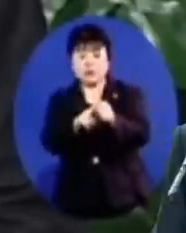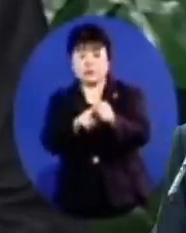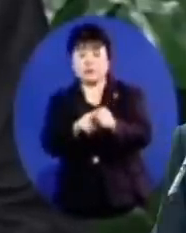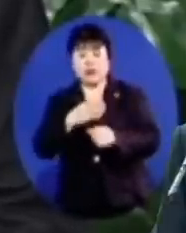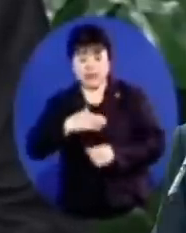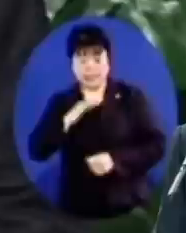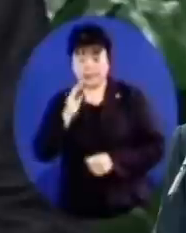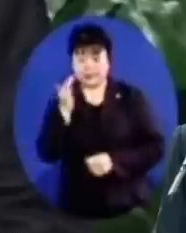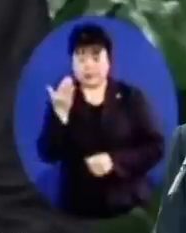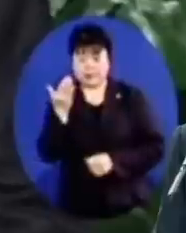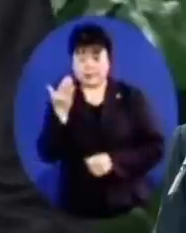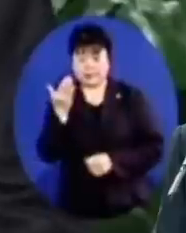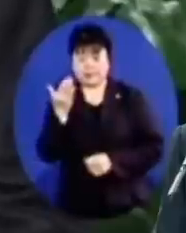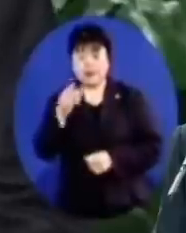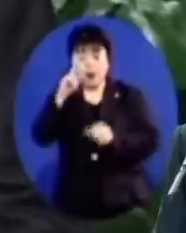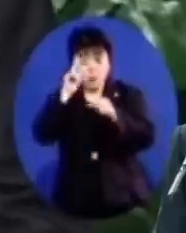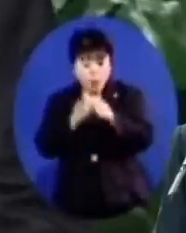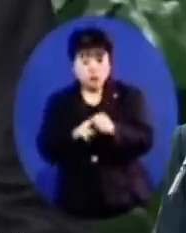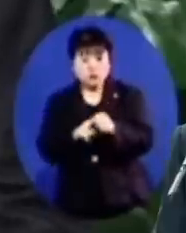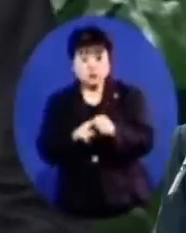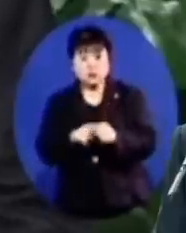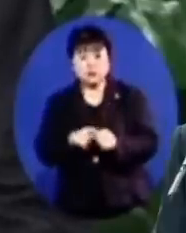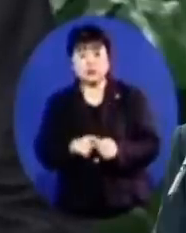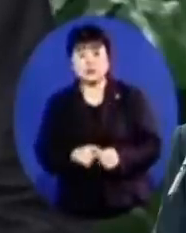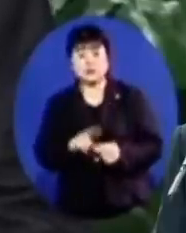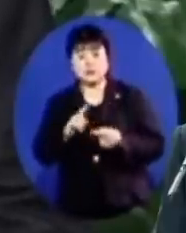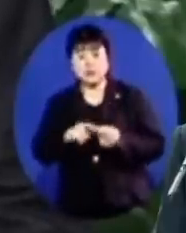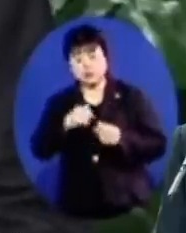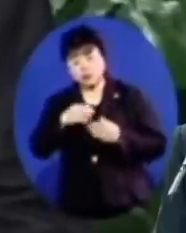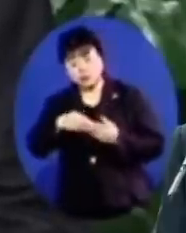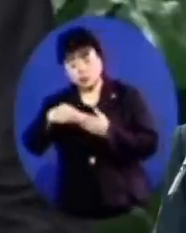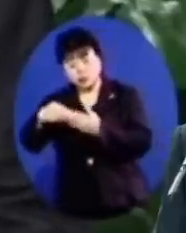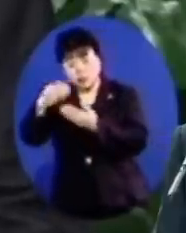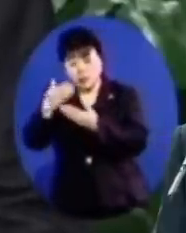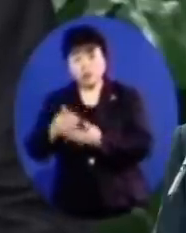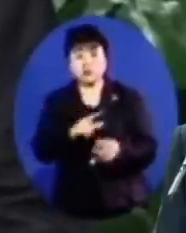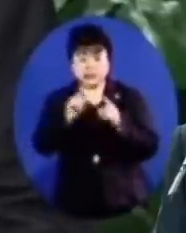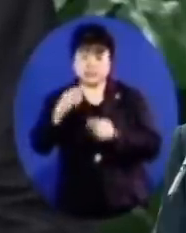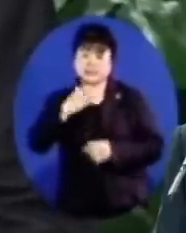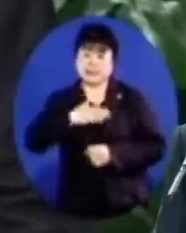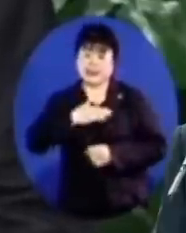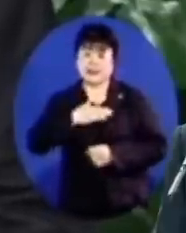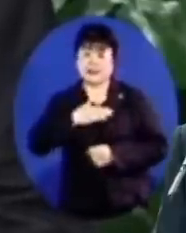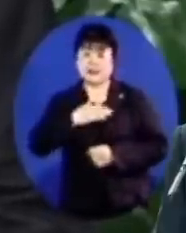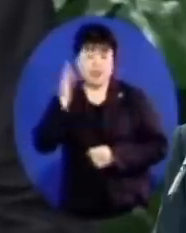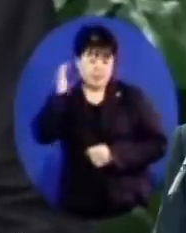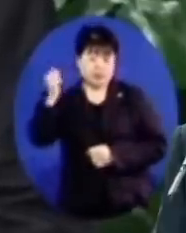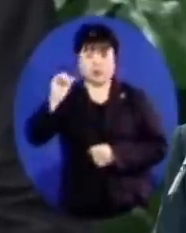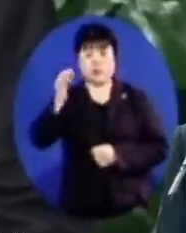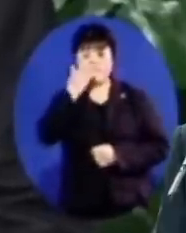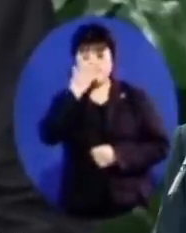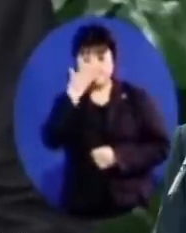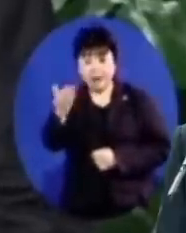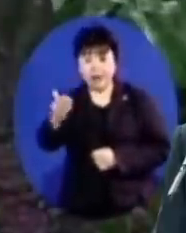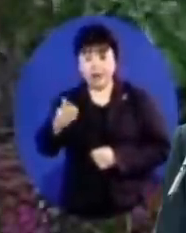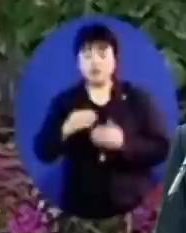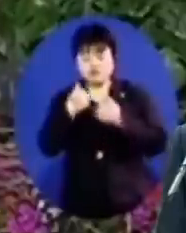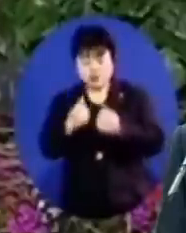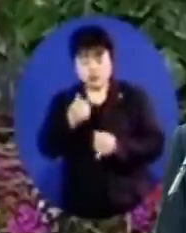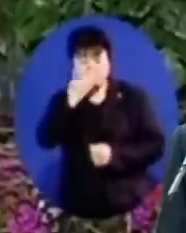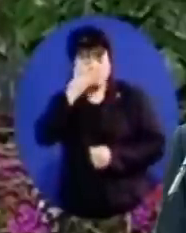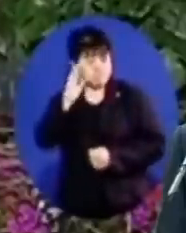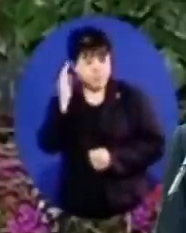알아야 되는 것입니다. 목적에 끌려가는 삶을 살아야 되는 것입니다. 내가 대통령도 될 수 있고 국회의원도 될 수